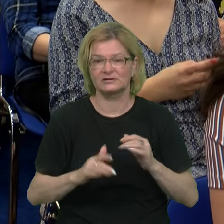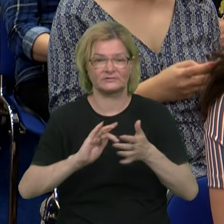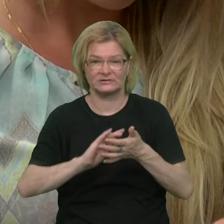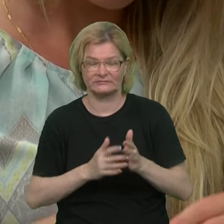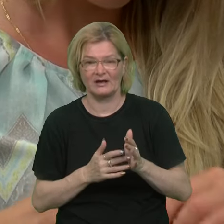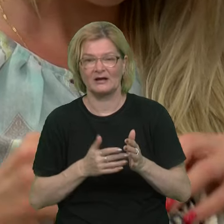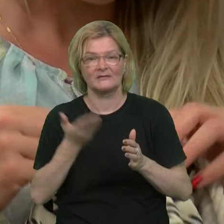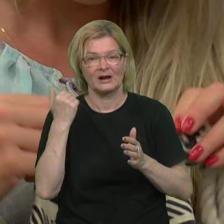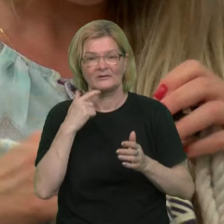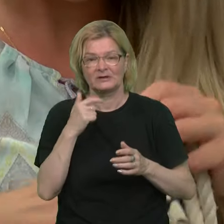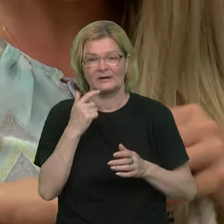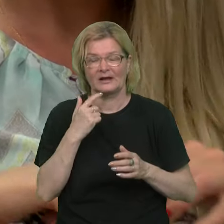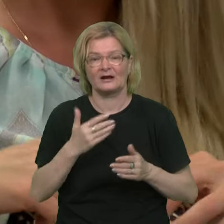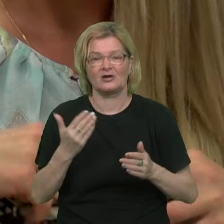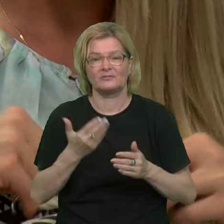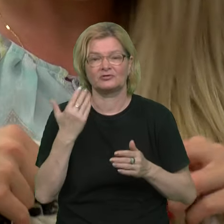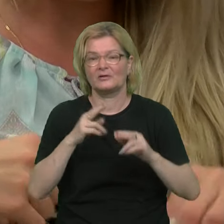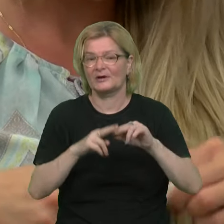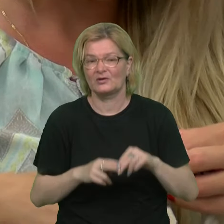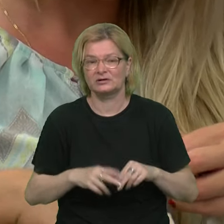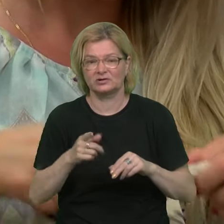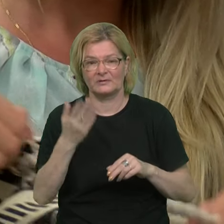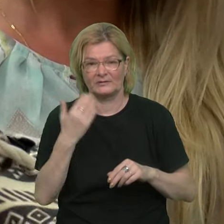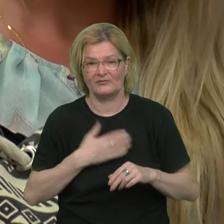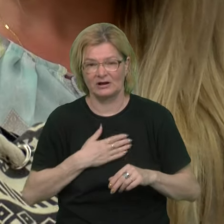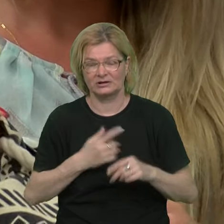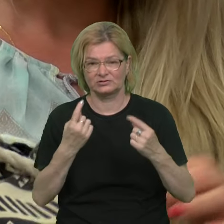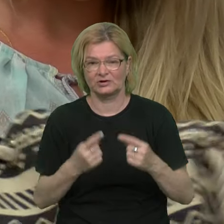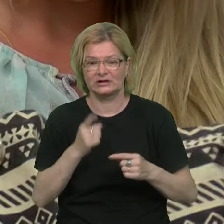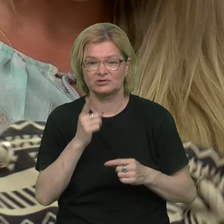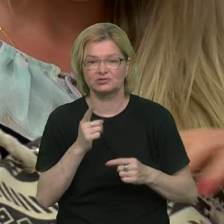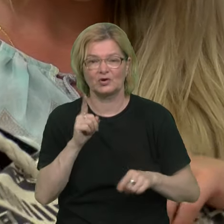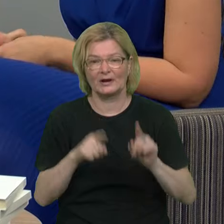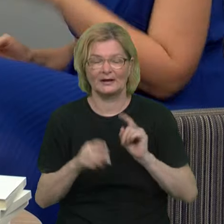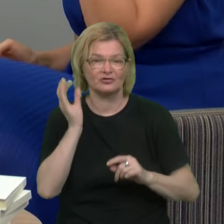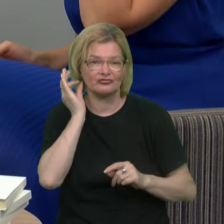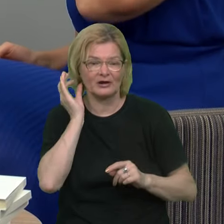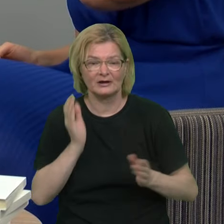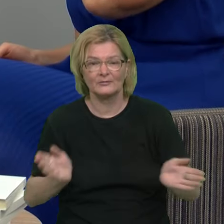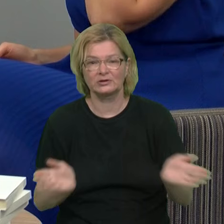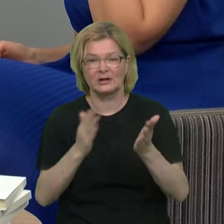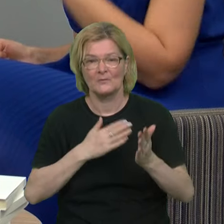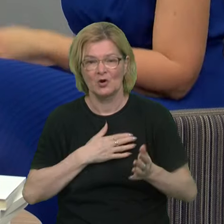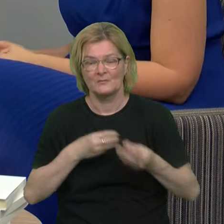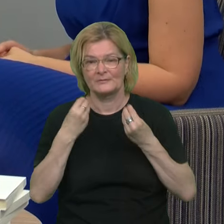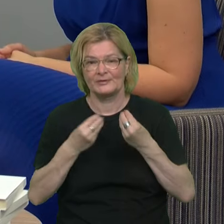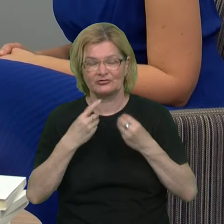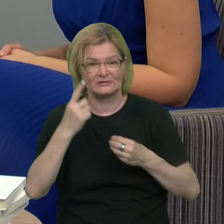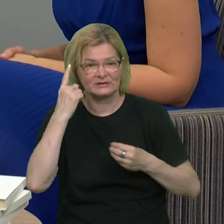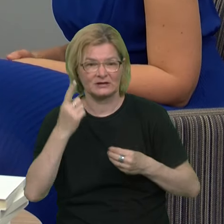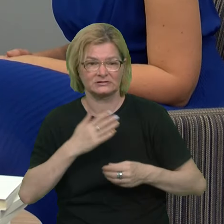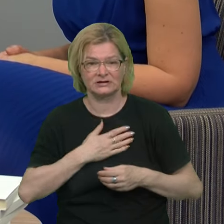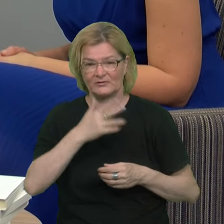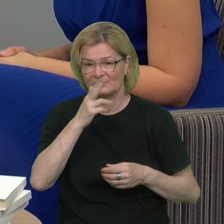satisfakcija svega. Nedavno sam izjavila da ako mi šta treba staviti u biografiji, voljela bi da stoji to da su neke žene potaknute mojom